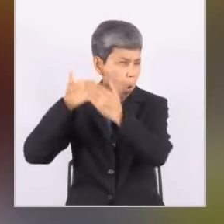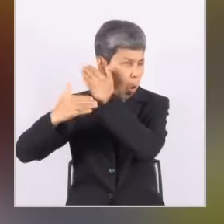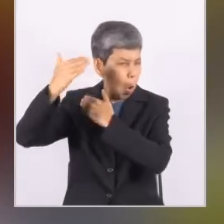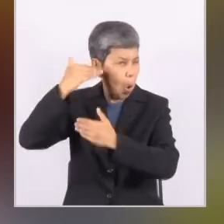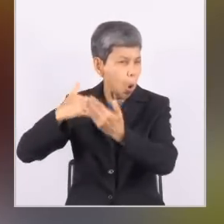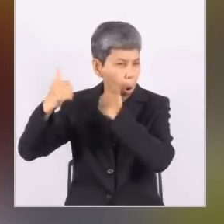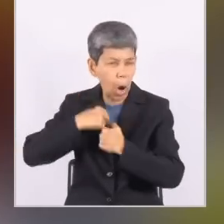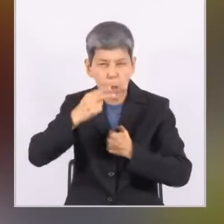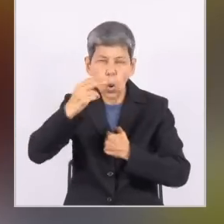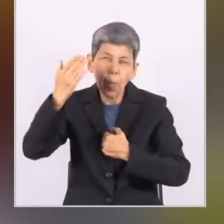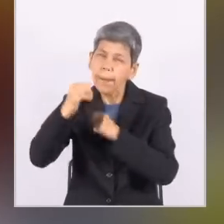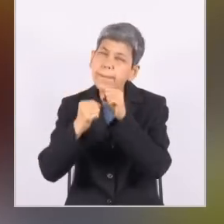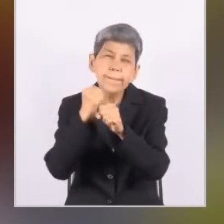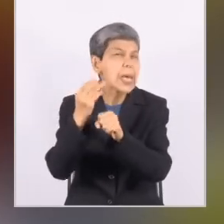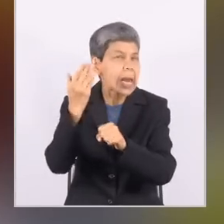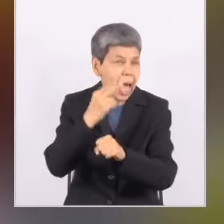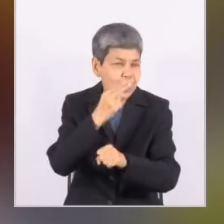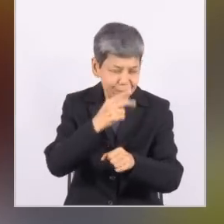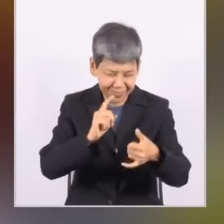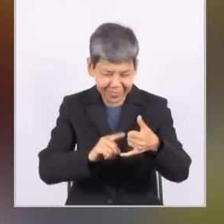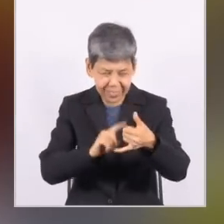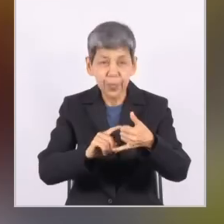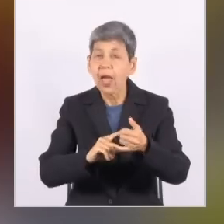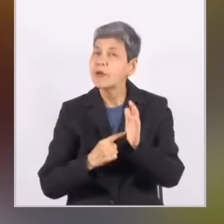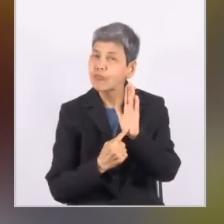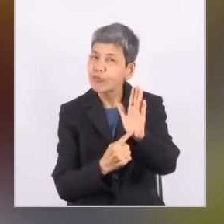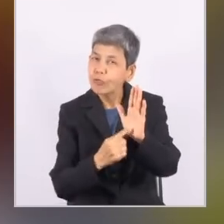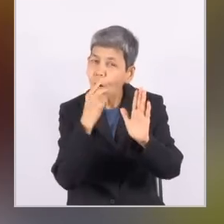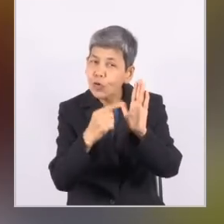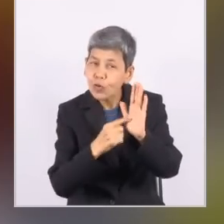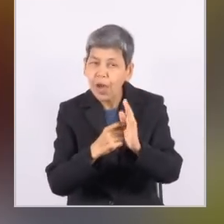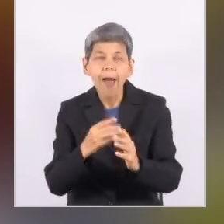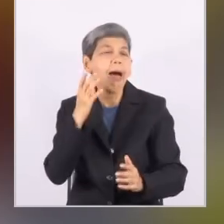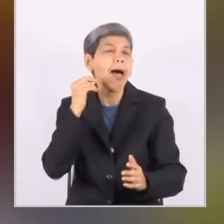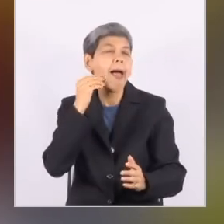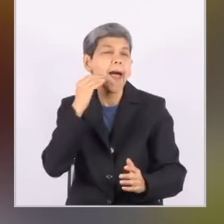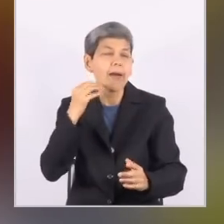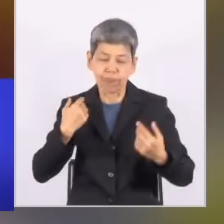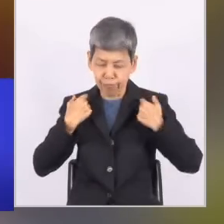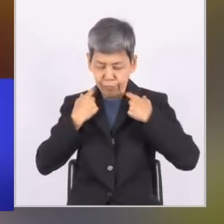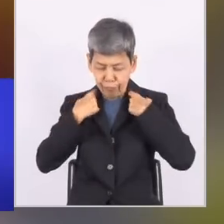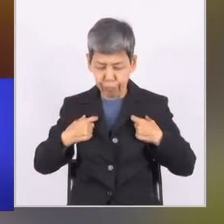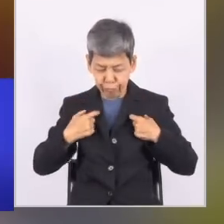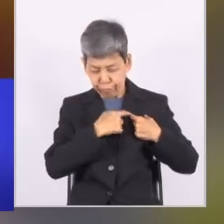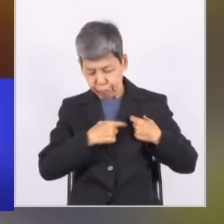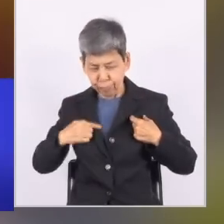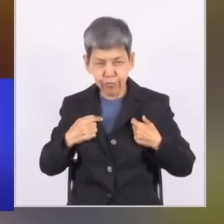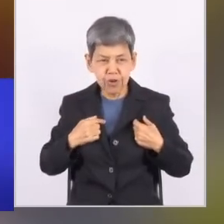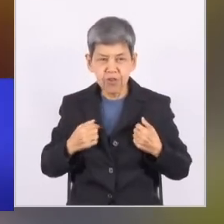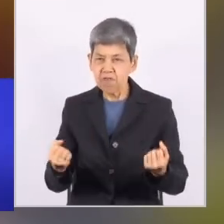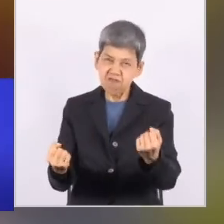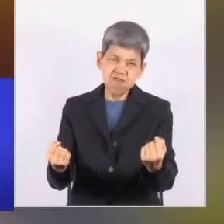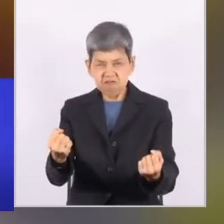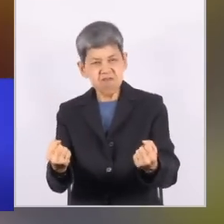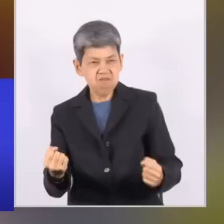เป็นข่าวเป็นคราวเมื่อปีที่แล้วนี่นะคะนำเสนอข่าวคุณผู้ชมเห็นไหมว่าความน่ารักคือสวมเสื้อคอกระเช้าแต่ขับรถสิบล้อ